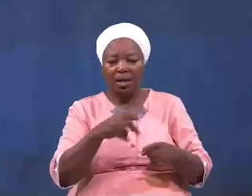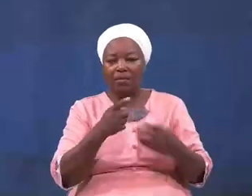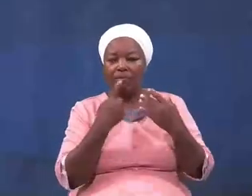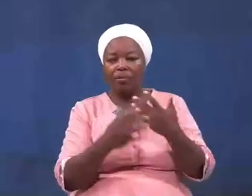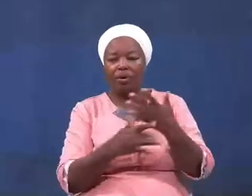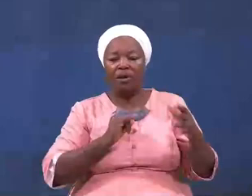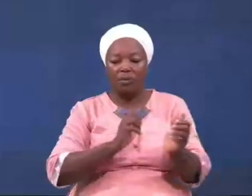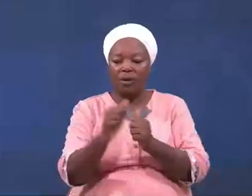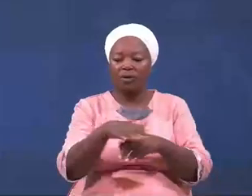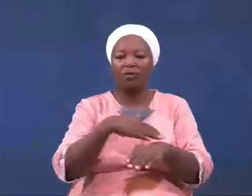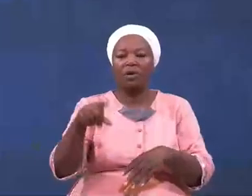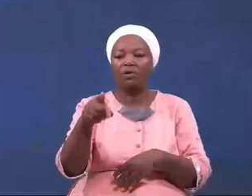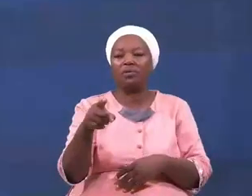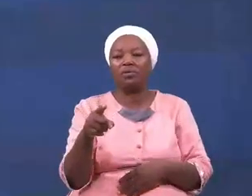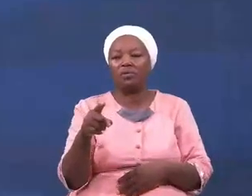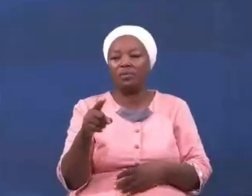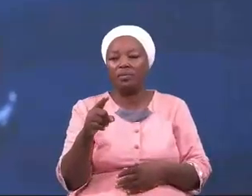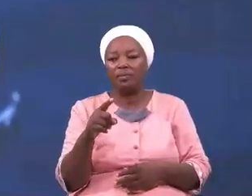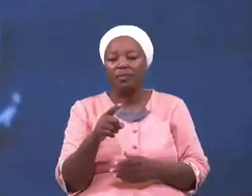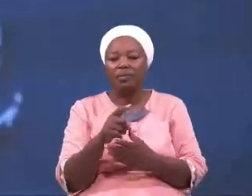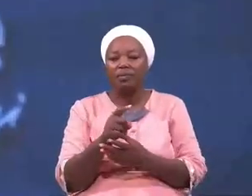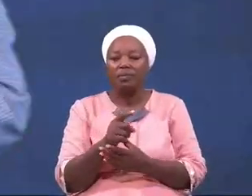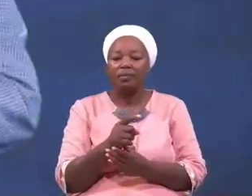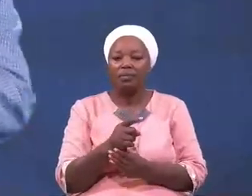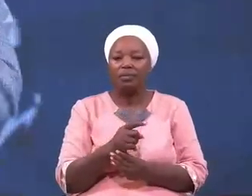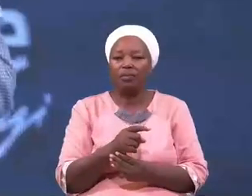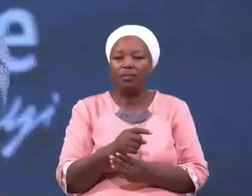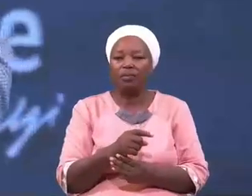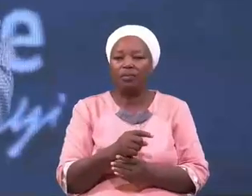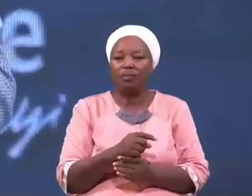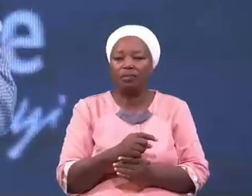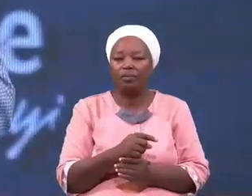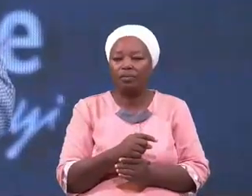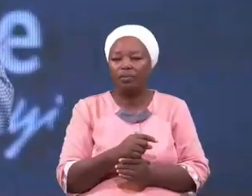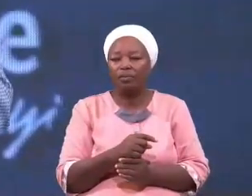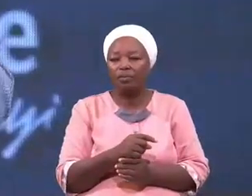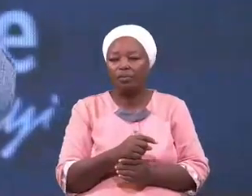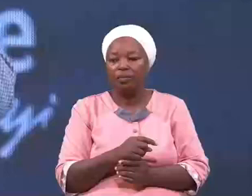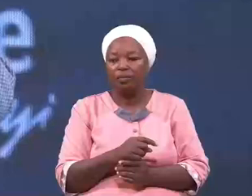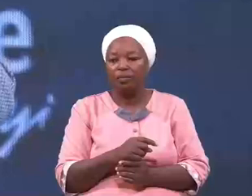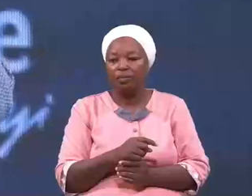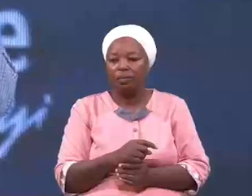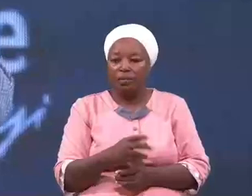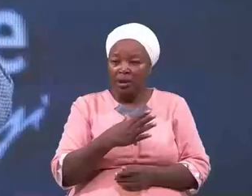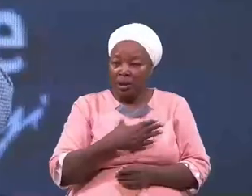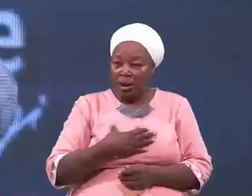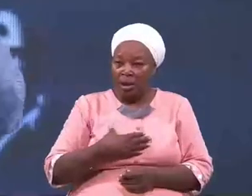Parce qu'ils se sont repentis, parce qu'il n'y a plus de levain, et le sang est là. Je verrai le sang, je ne passerai pas dessus